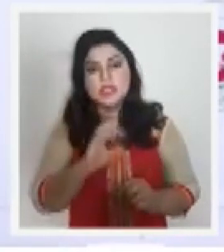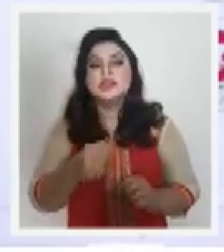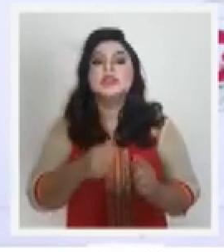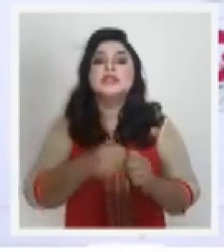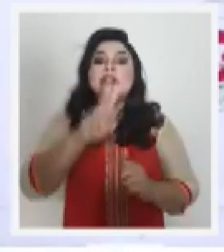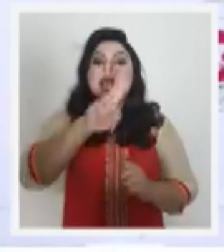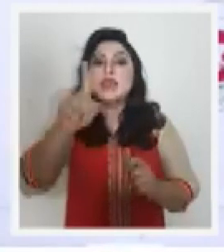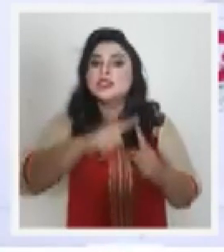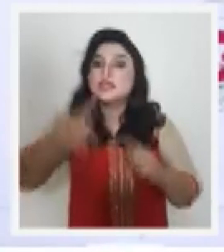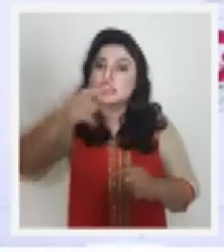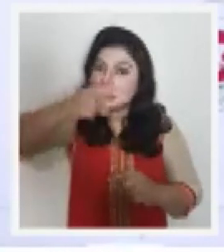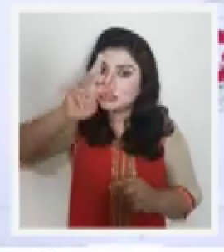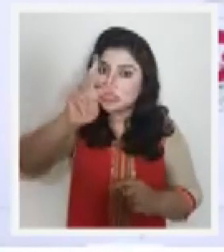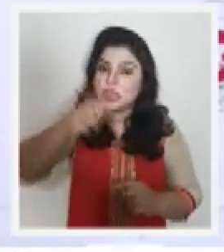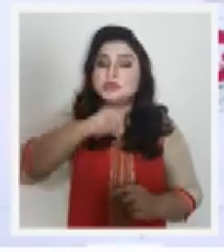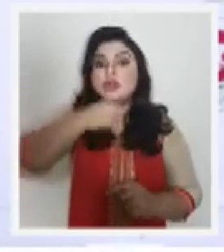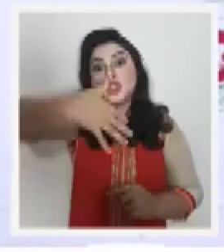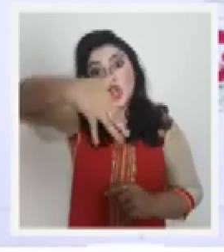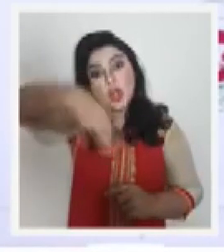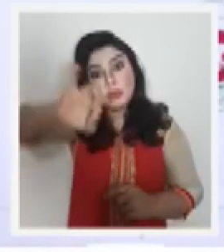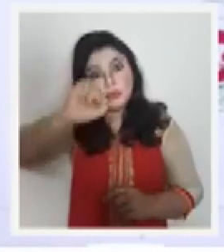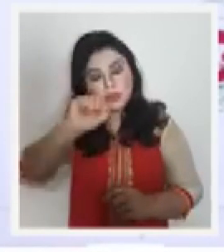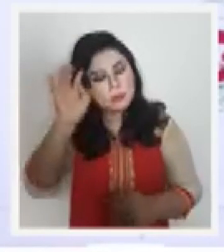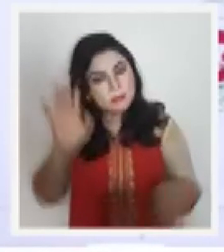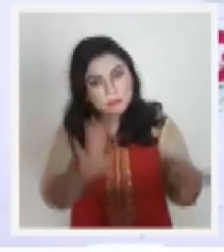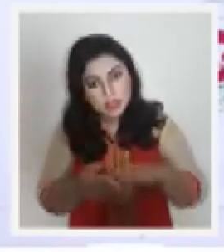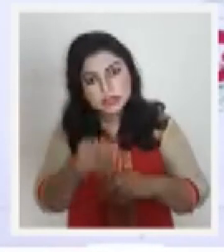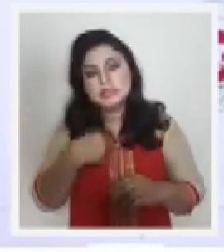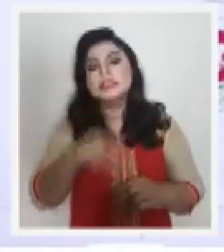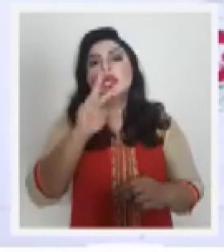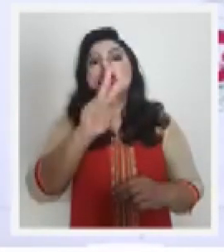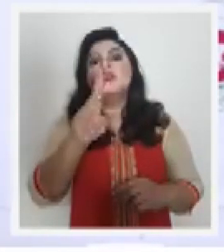0.55%, 11 থেকে 20 বছর 34 জন, 0.98%,